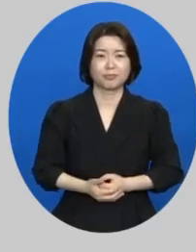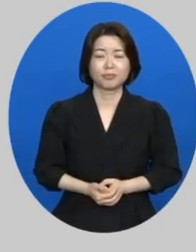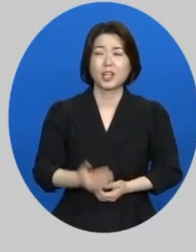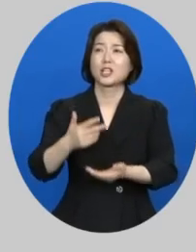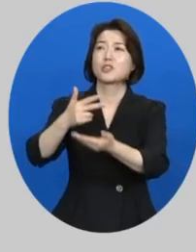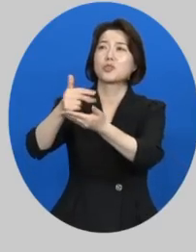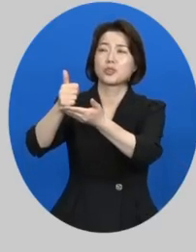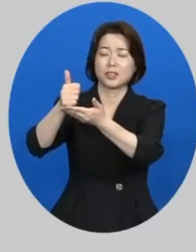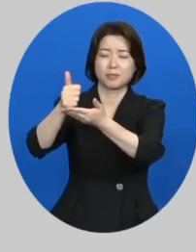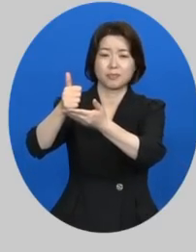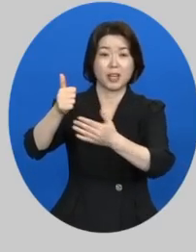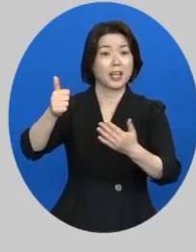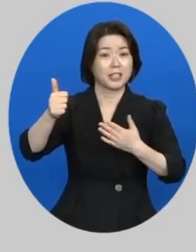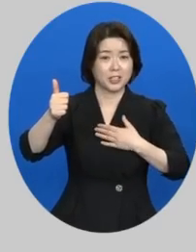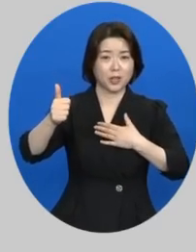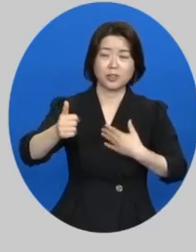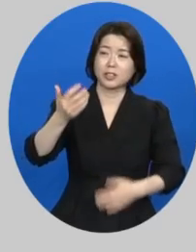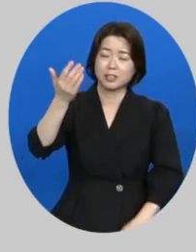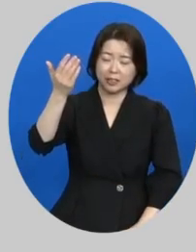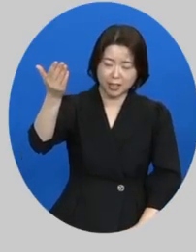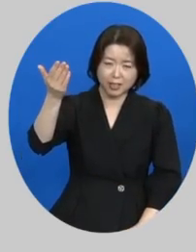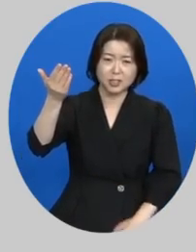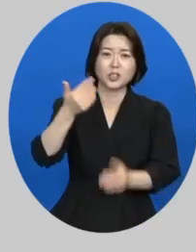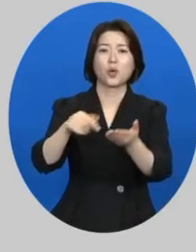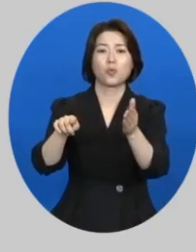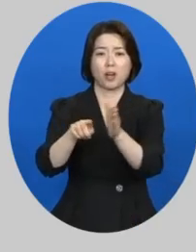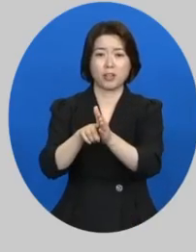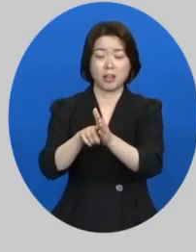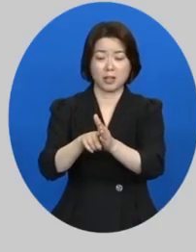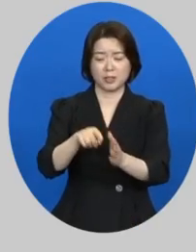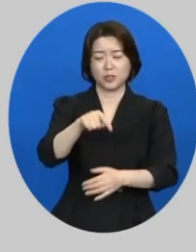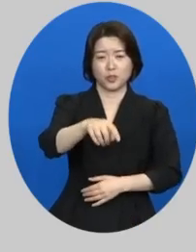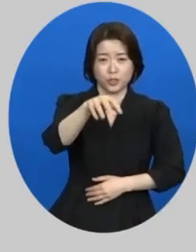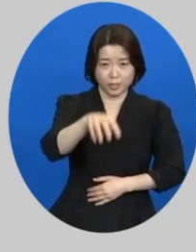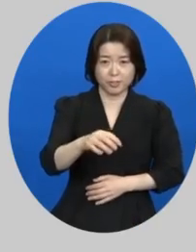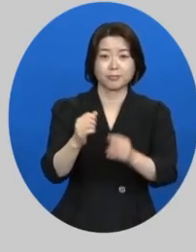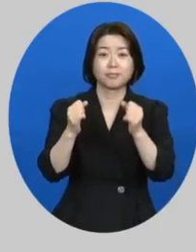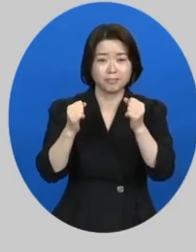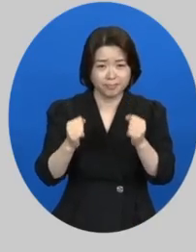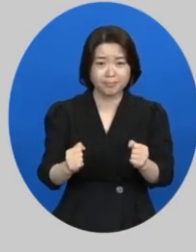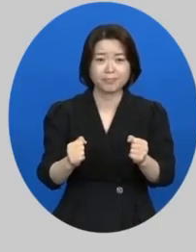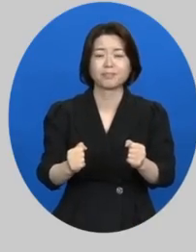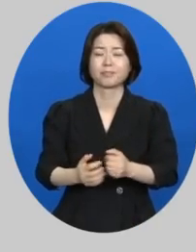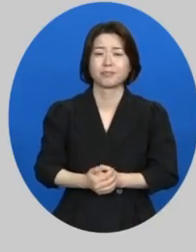주님, 저는 당신을 위하여 이곳에 있습니다.